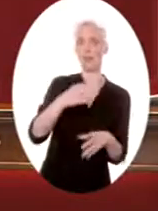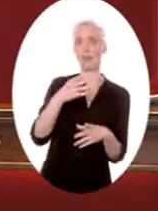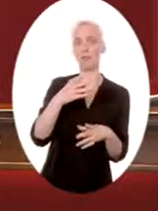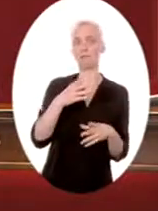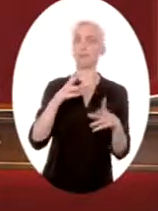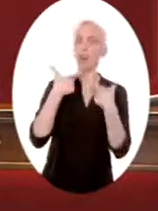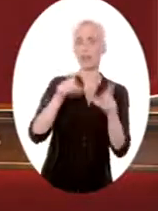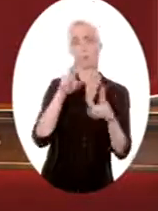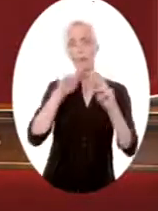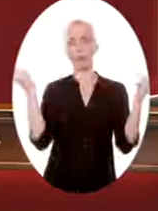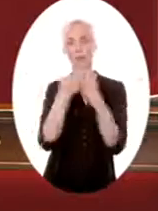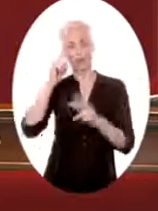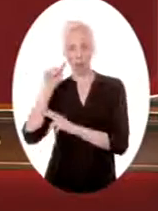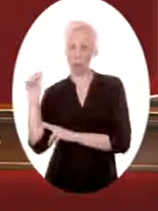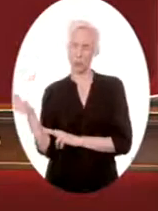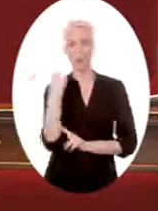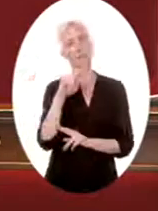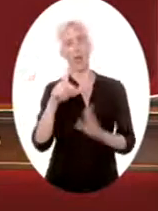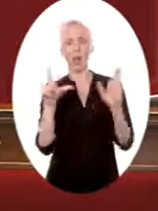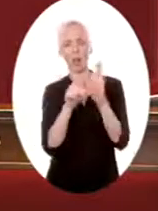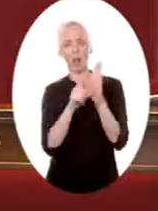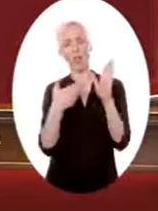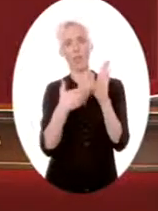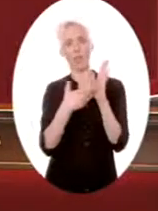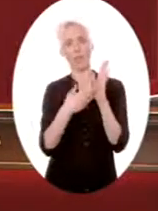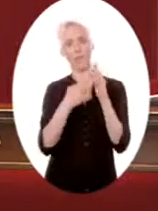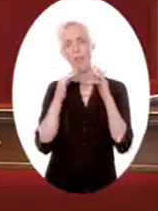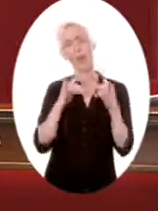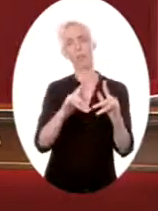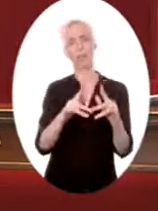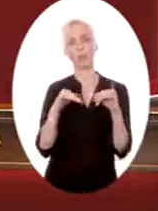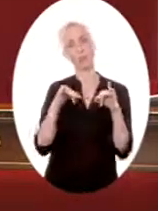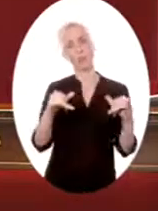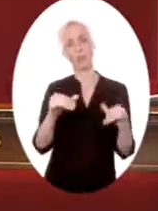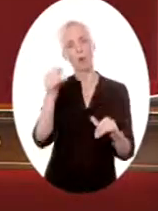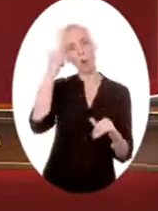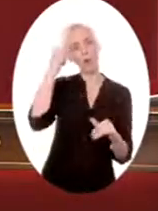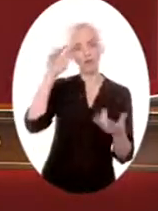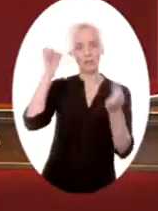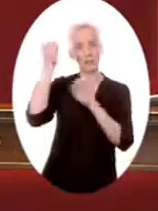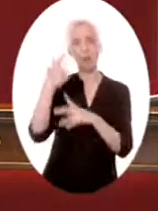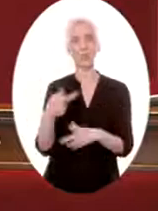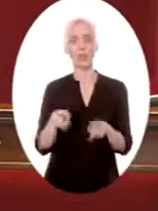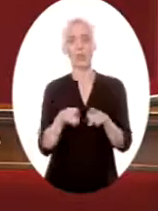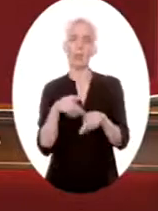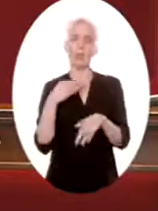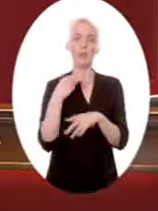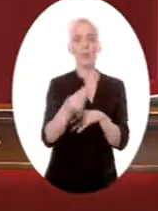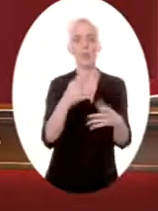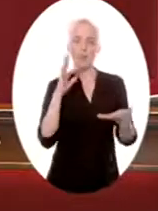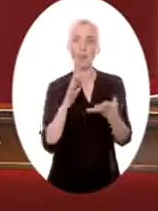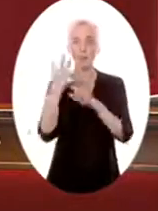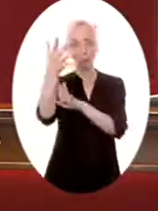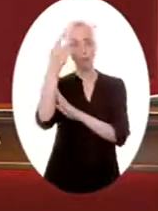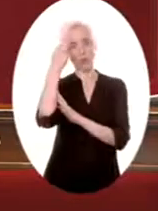s'adresse à tous et c'est cette loi qui a eu un impact indéniable sur les mentalités et qui a permis de connaître une évolution